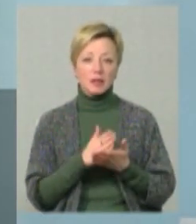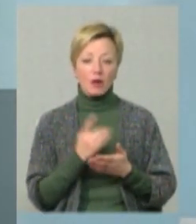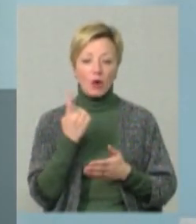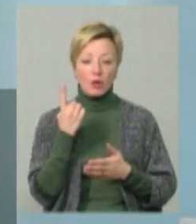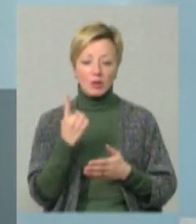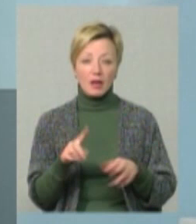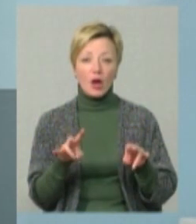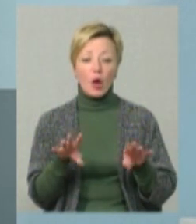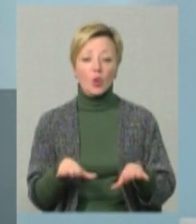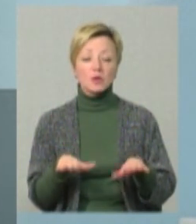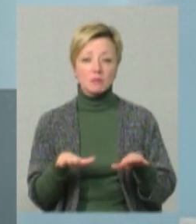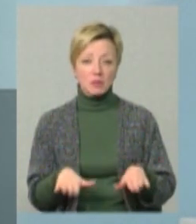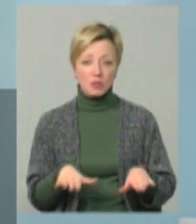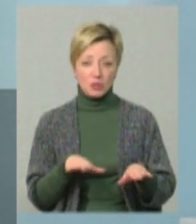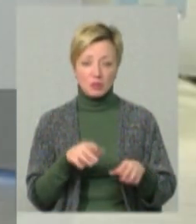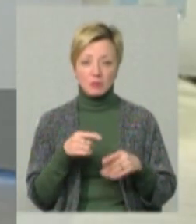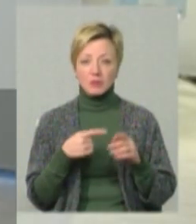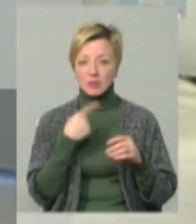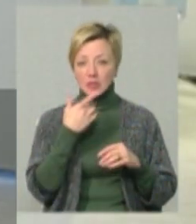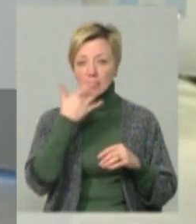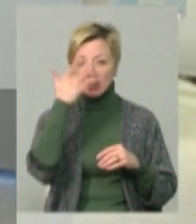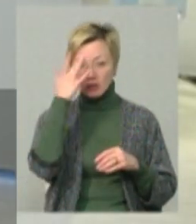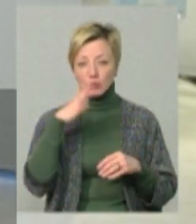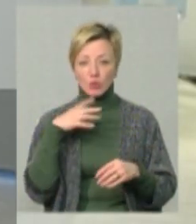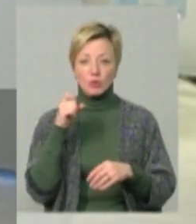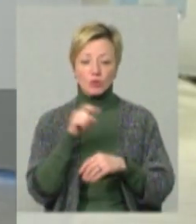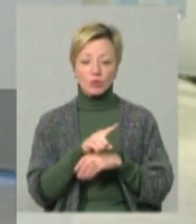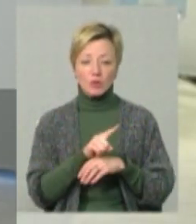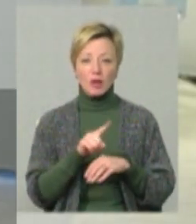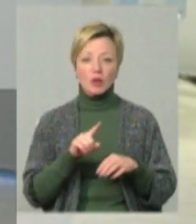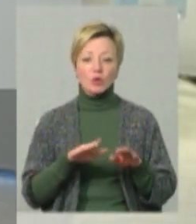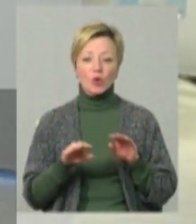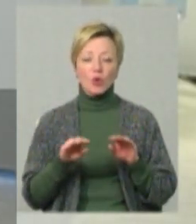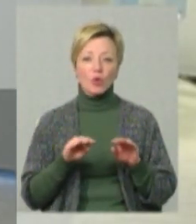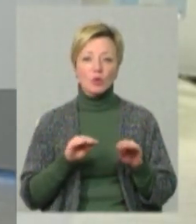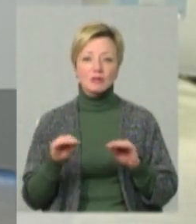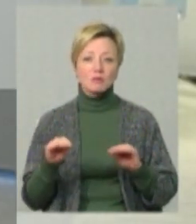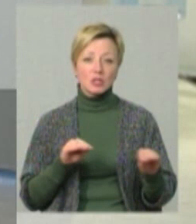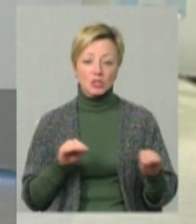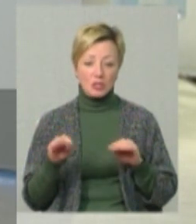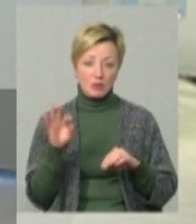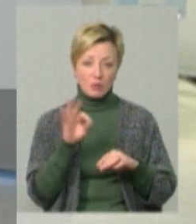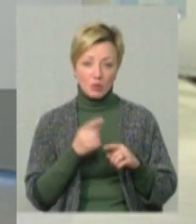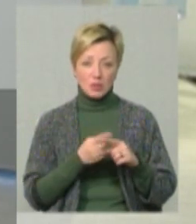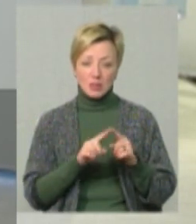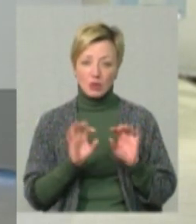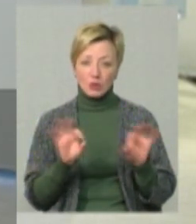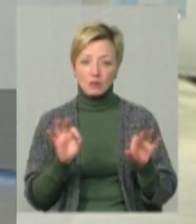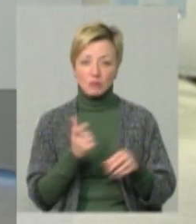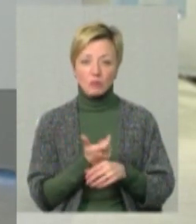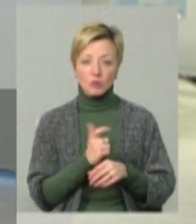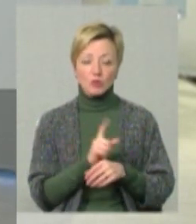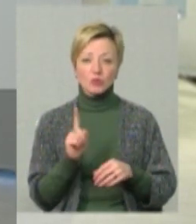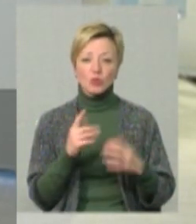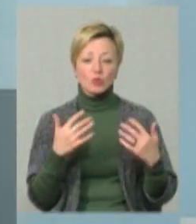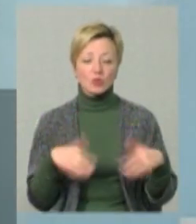одне із розміщенням. Ви вже почали розказувати, що ще влітку було доручення щодо розміщення. От хотіла б, щоб ви більше про це розказали, що